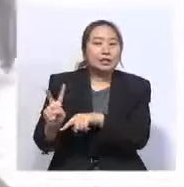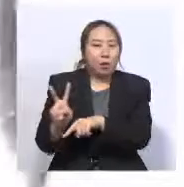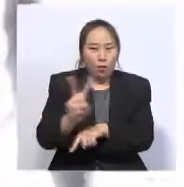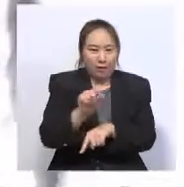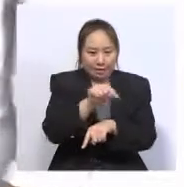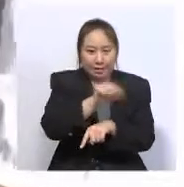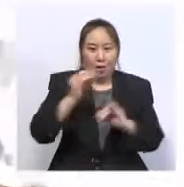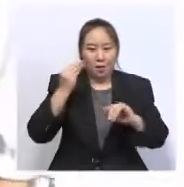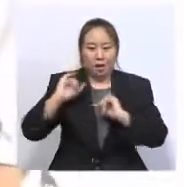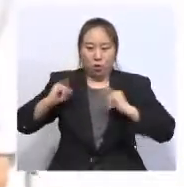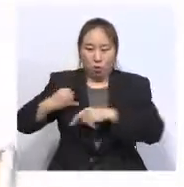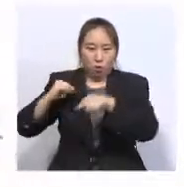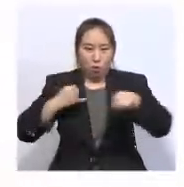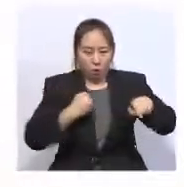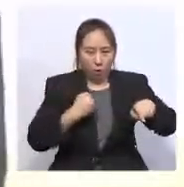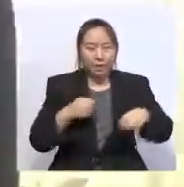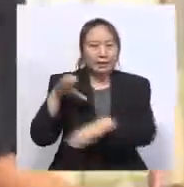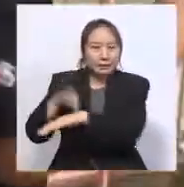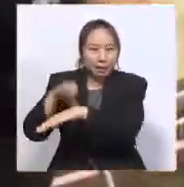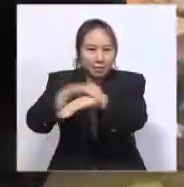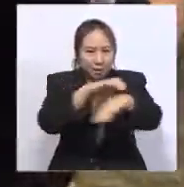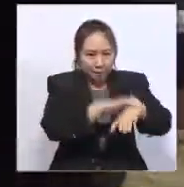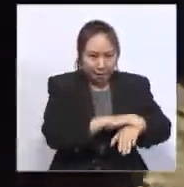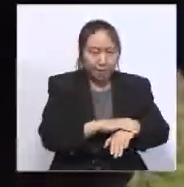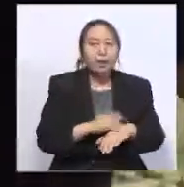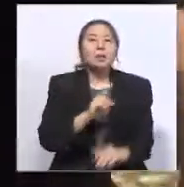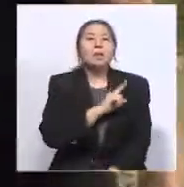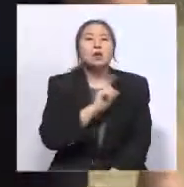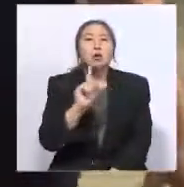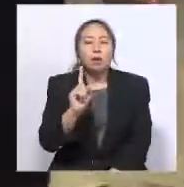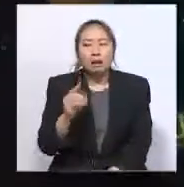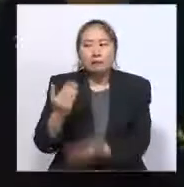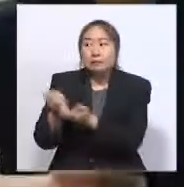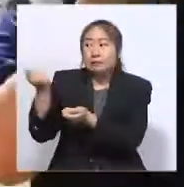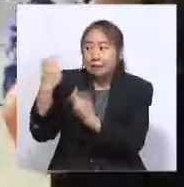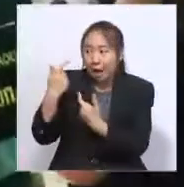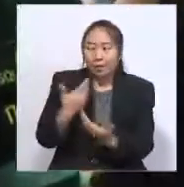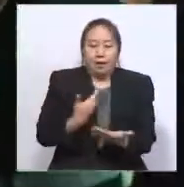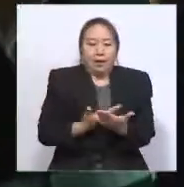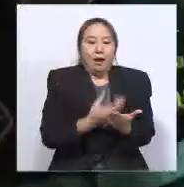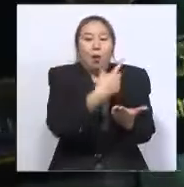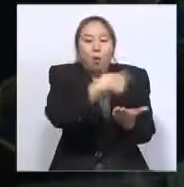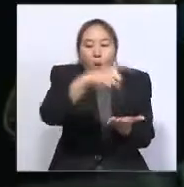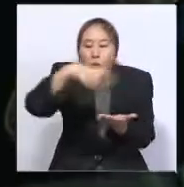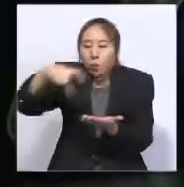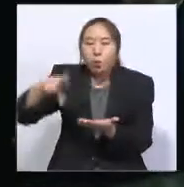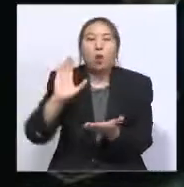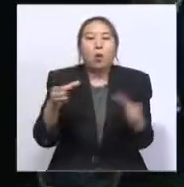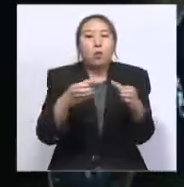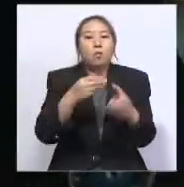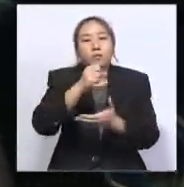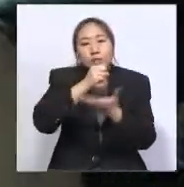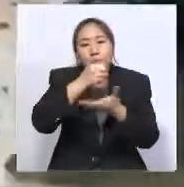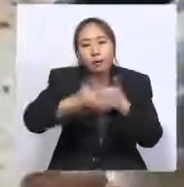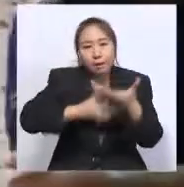ใหญ่ทองแล้วก็นางสาวเมริกาชานอาวุธซึ่งทั้งหมดเนี่ยทำหน้าที่รับจ้างโอนเงินให้ขบวนการค้ายาเสพติดโ